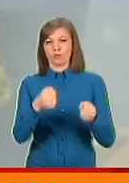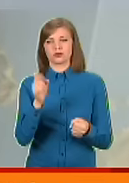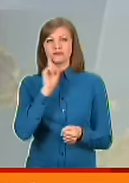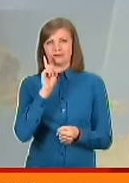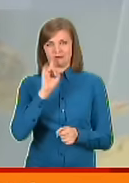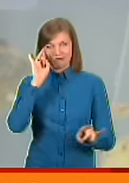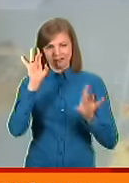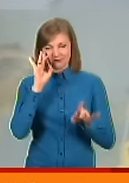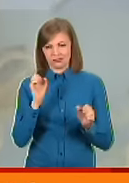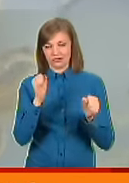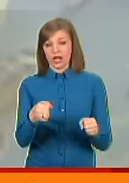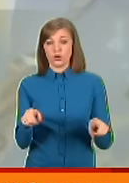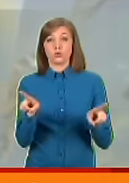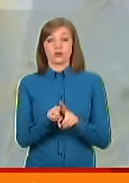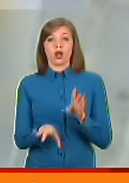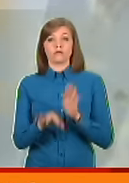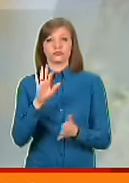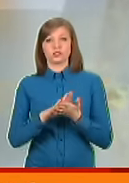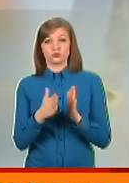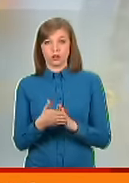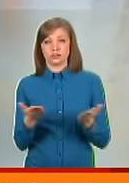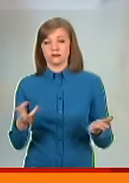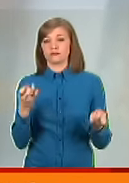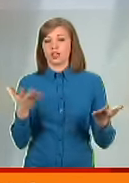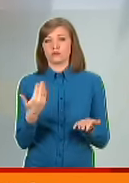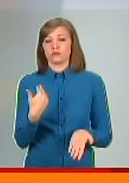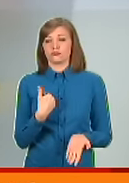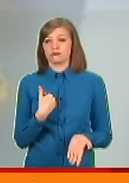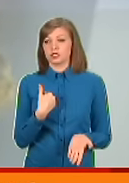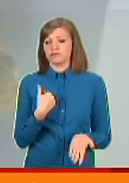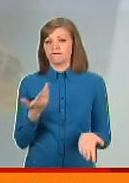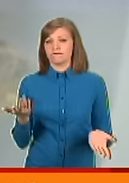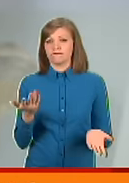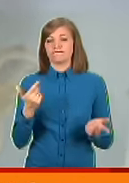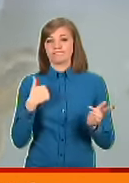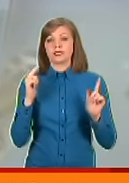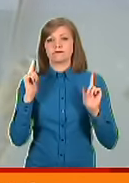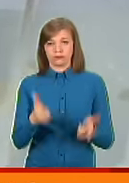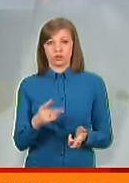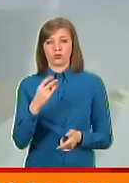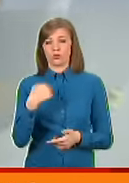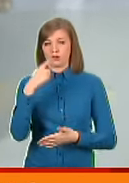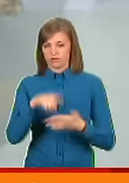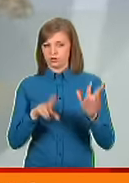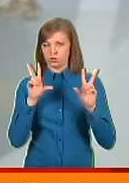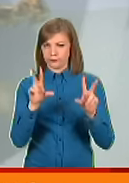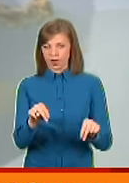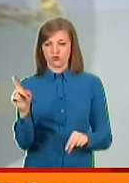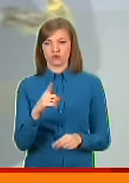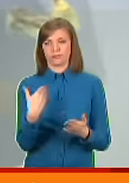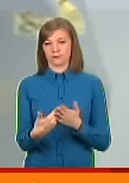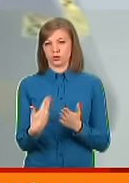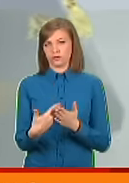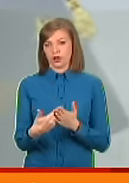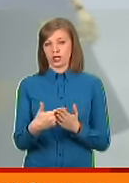є. Така от нештатна ситуація, нештатне рішення, на яке ми, скажімо так, пішли. Ну, я вас уверяю, що